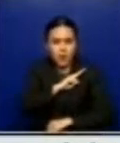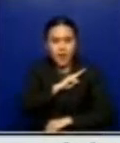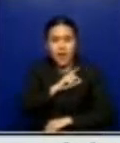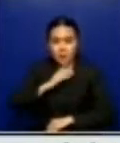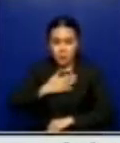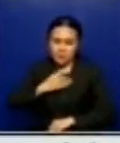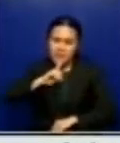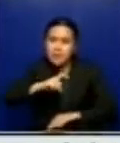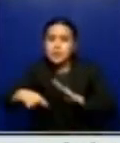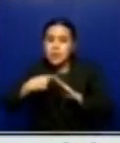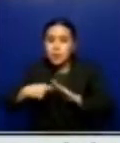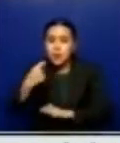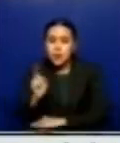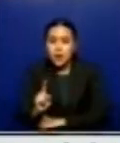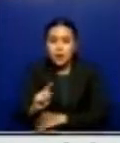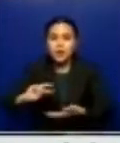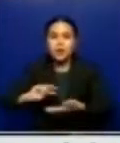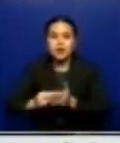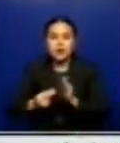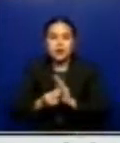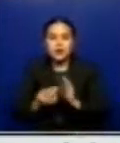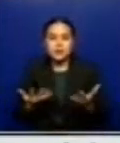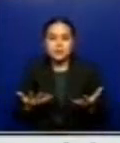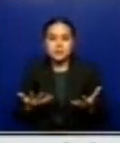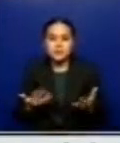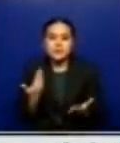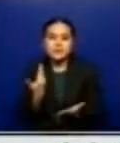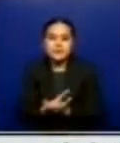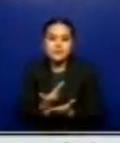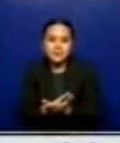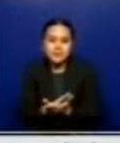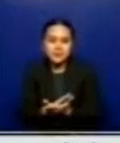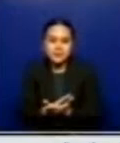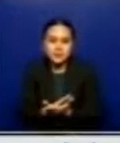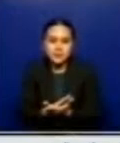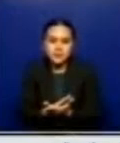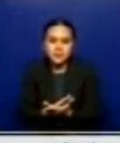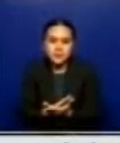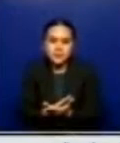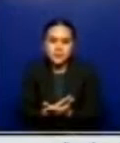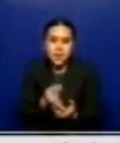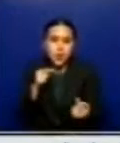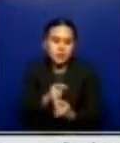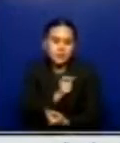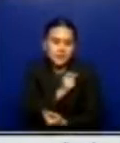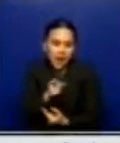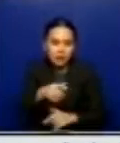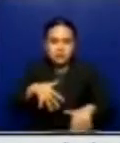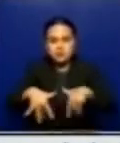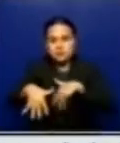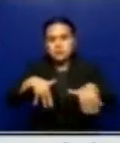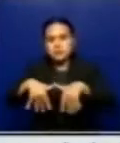ป็นการกระจายเงินให้กับจ้างงานในท้องถิ่